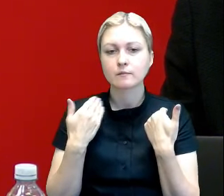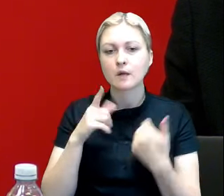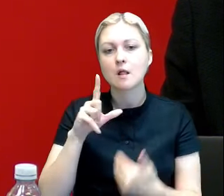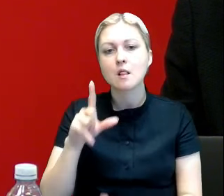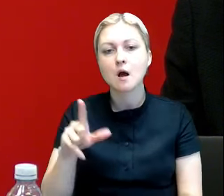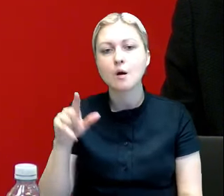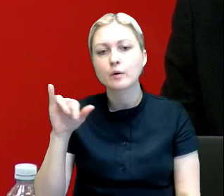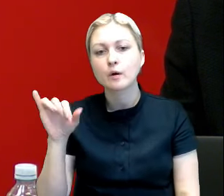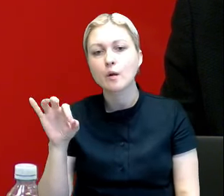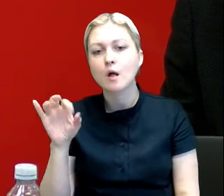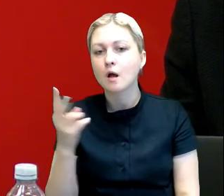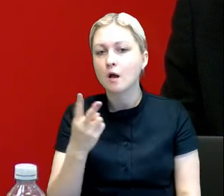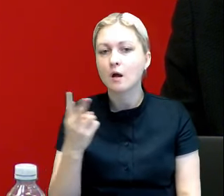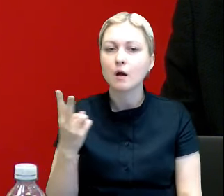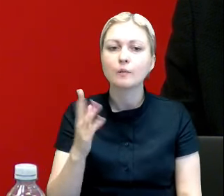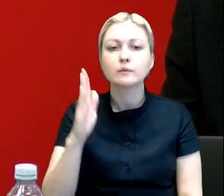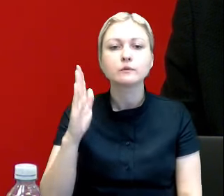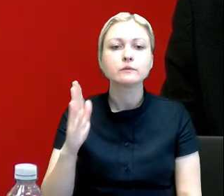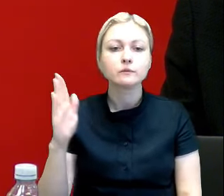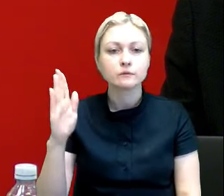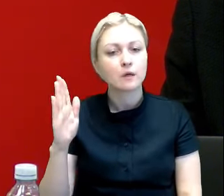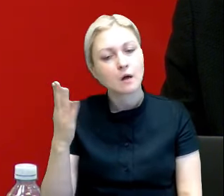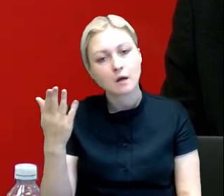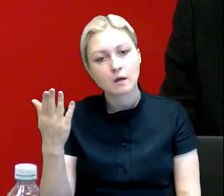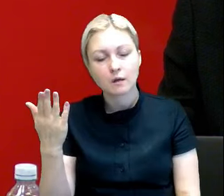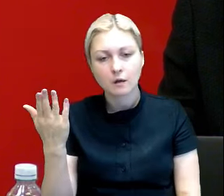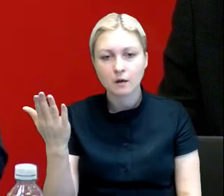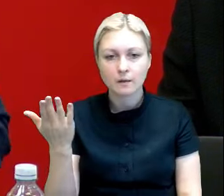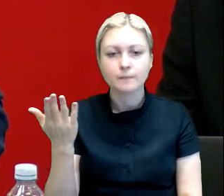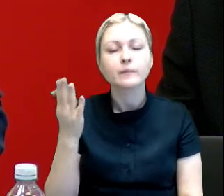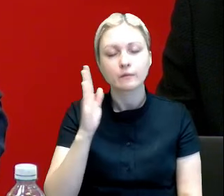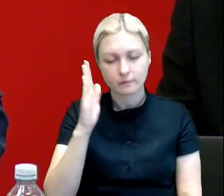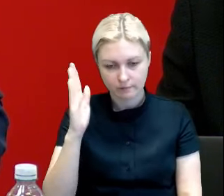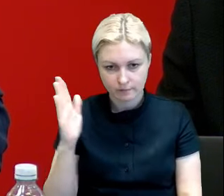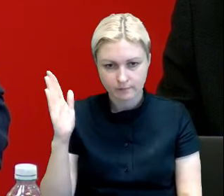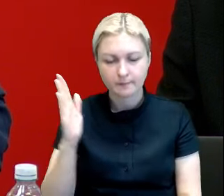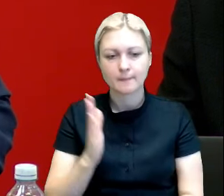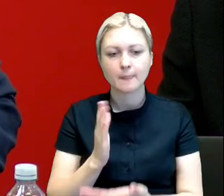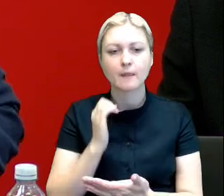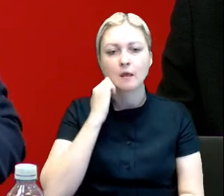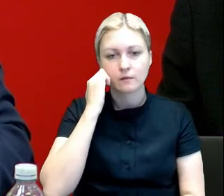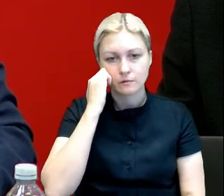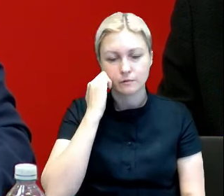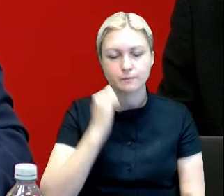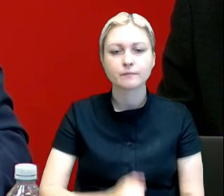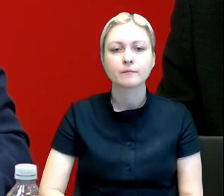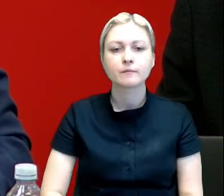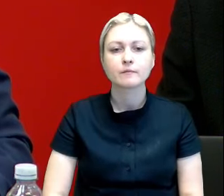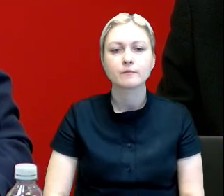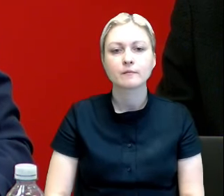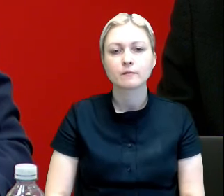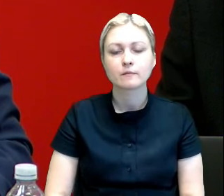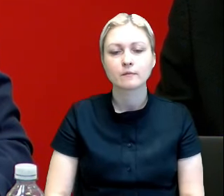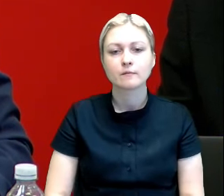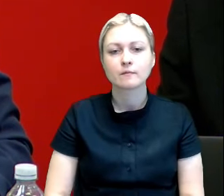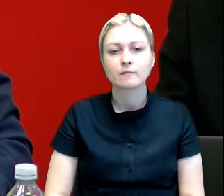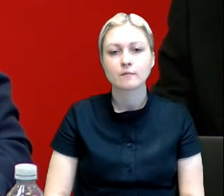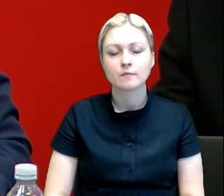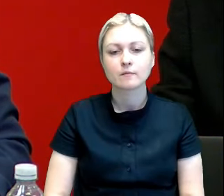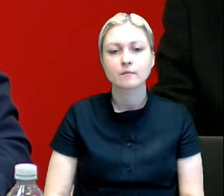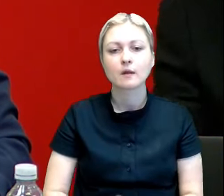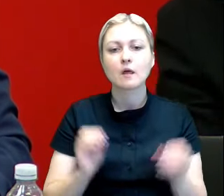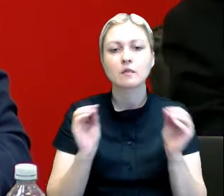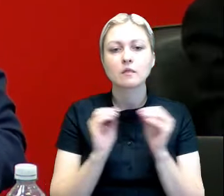vaisiauskė ir jolantas krabulienės jūs už ačiū labai pritarta klausimui 10